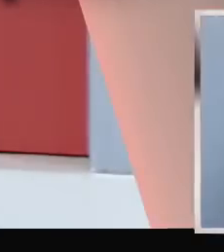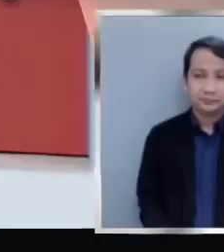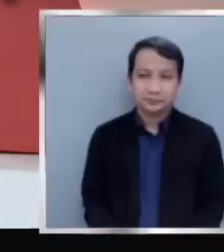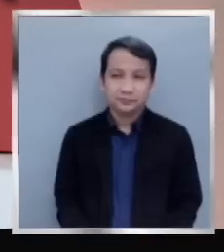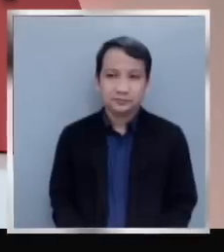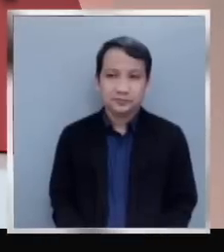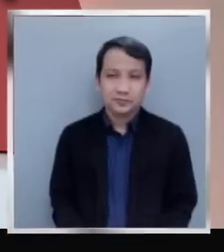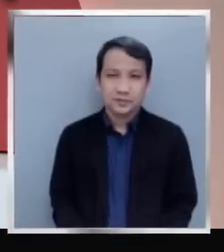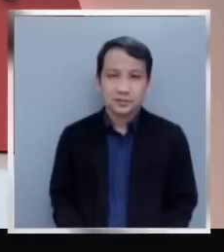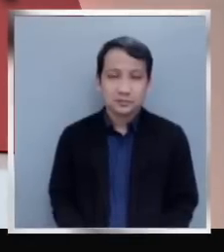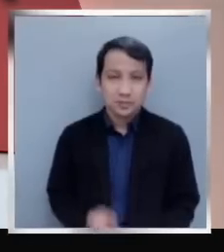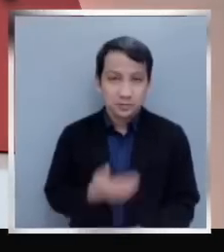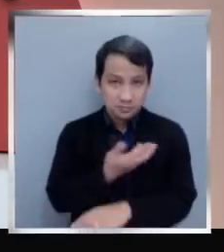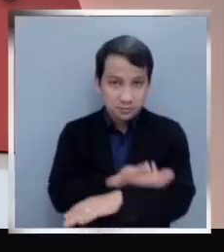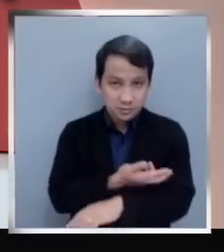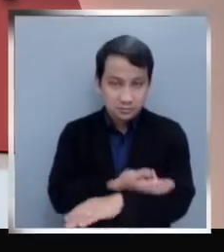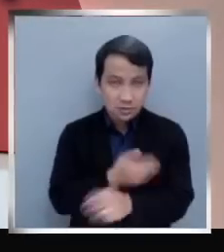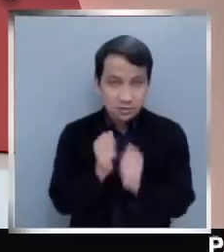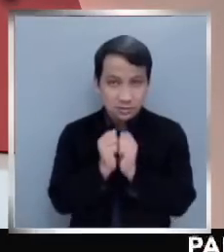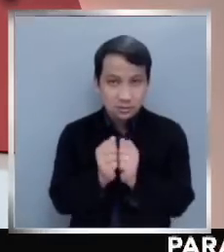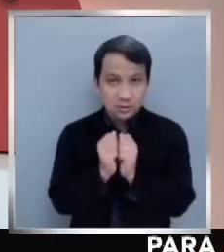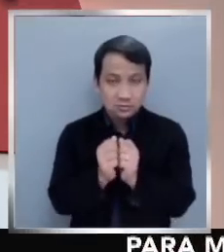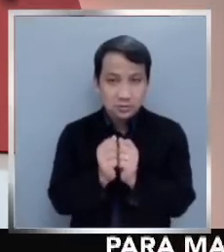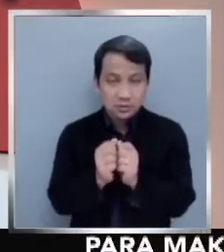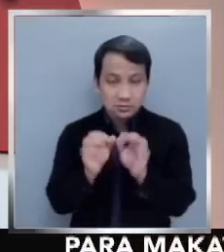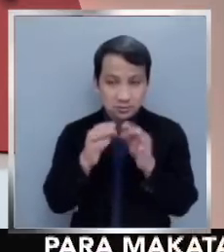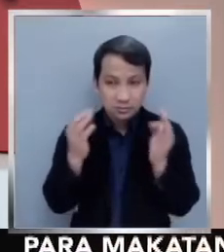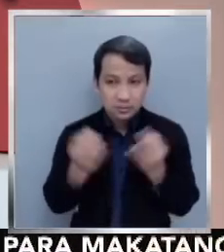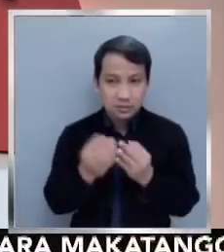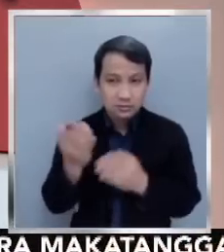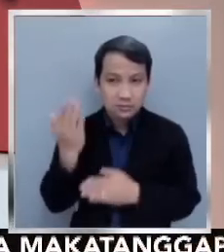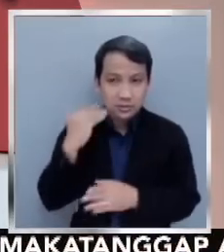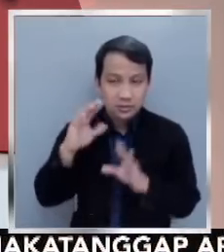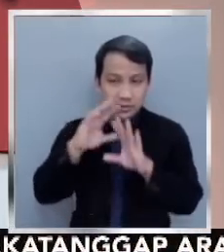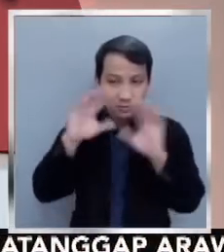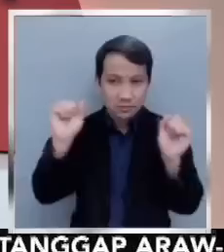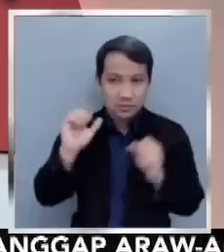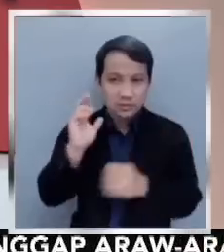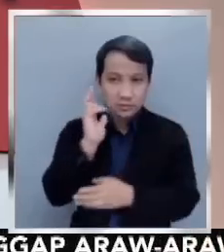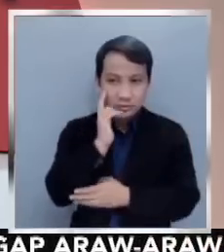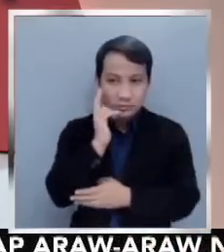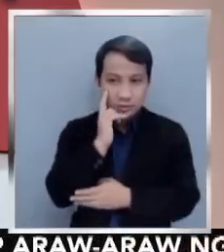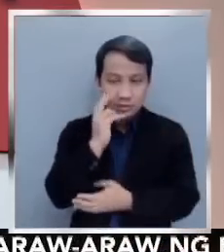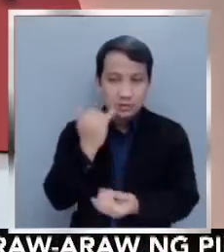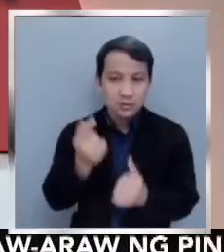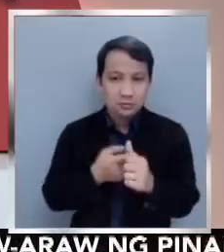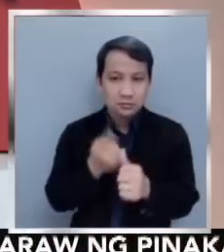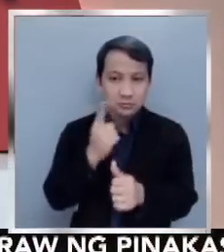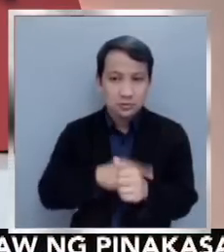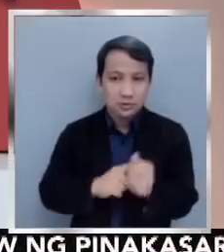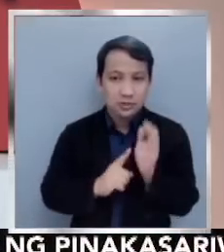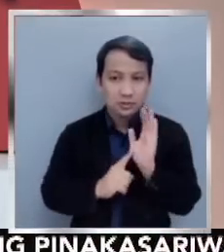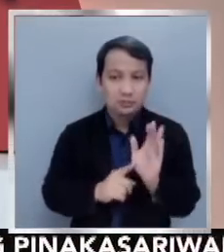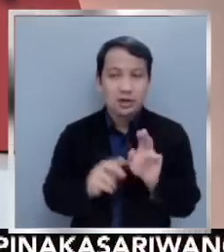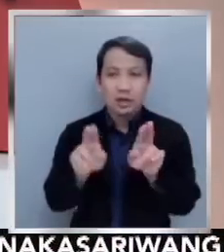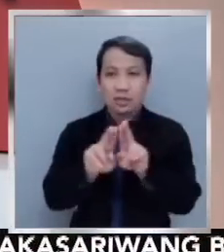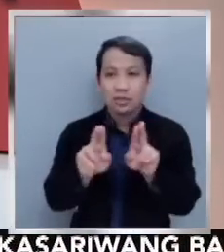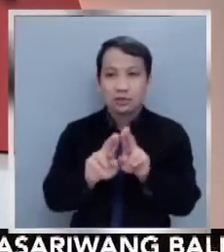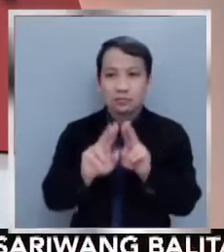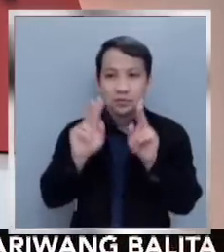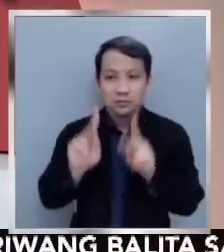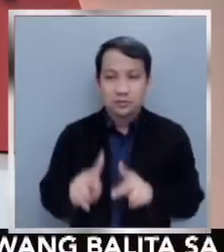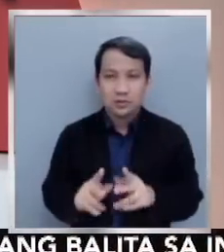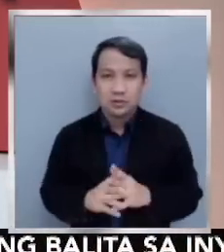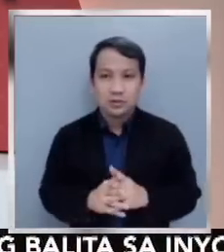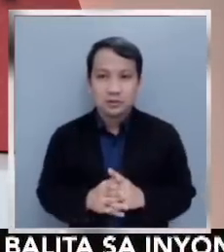Nagpahinga kasama ng kanyang pamilya sa Davao City si dating Pangulong Duterte ngayong unang araw niya bilang ordinaryong mamamayan. Bago